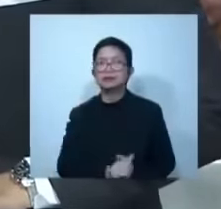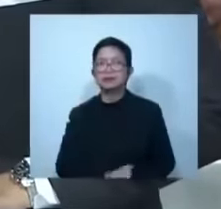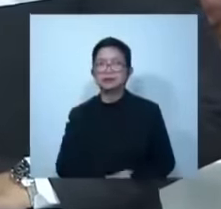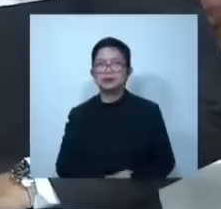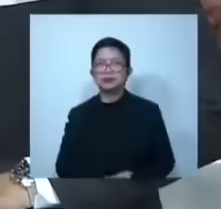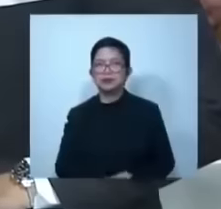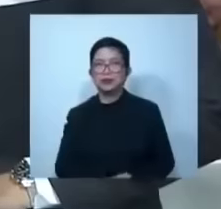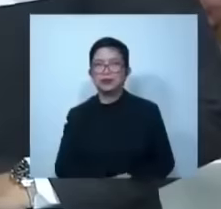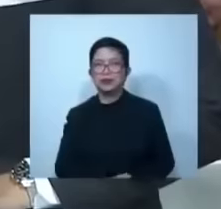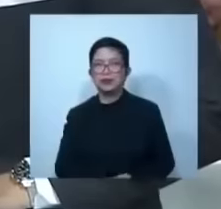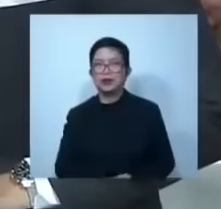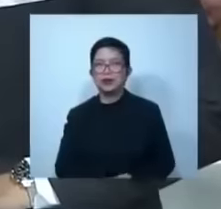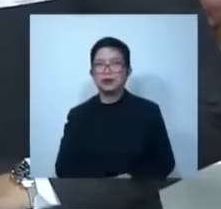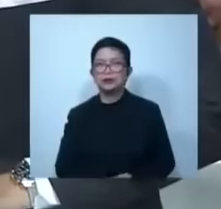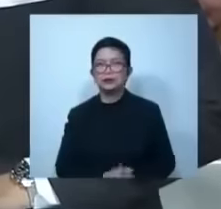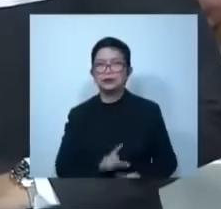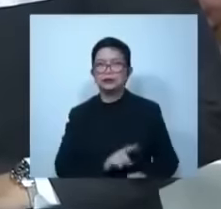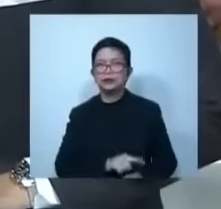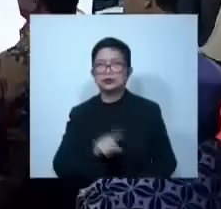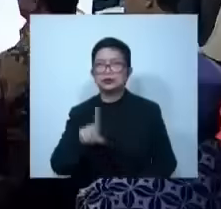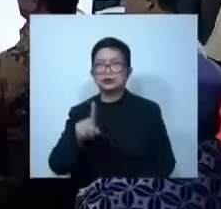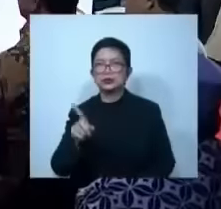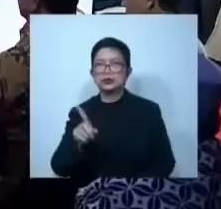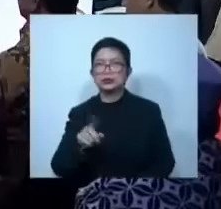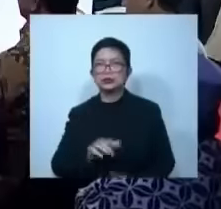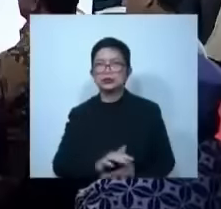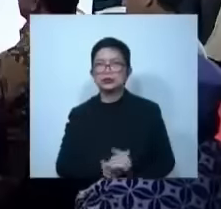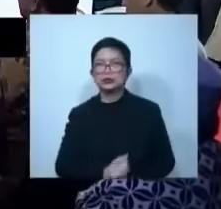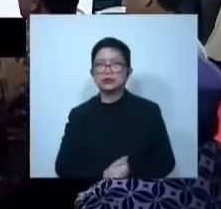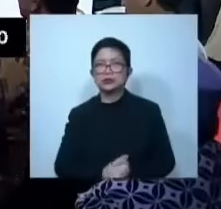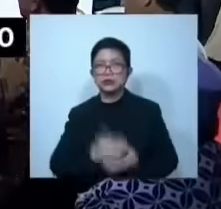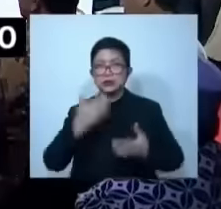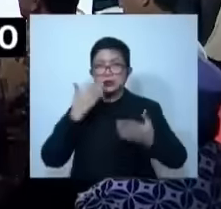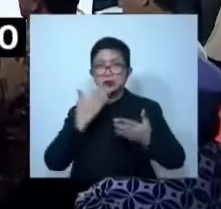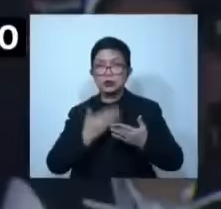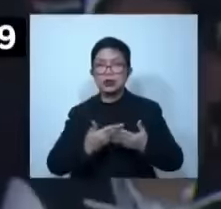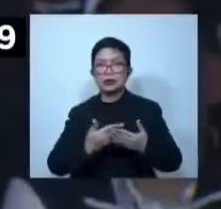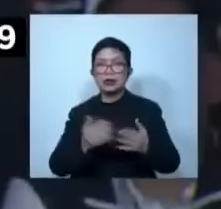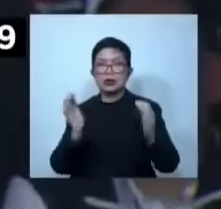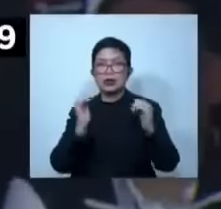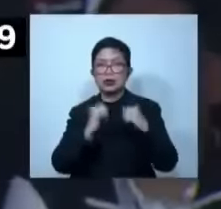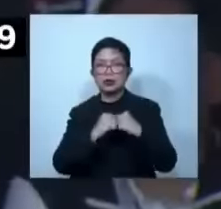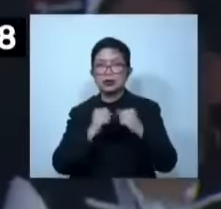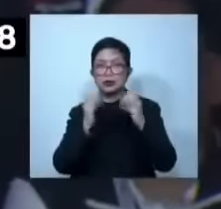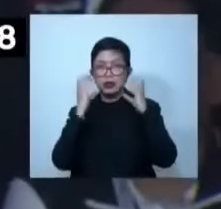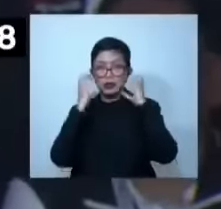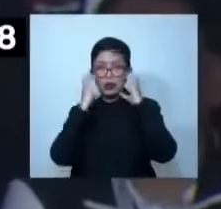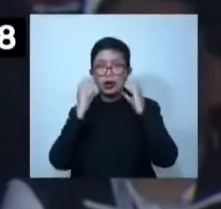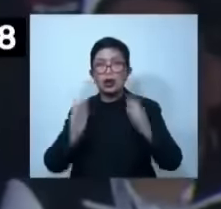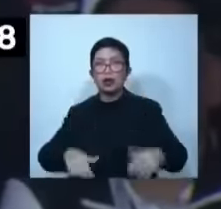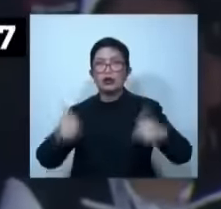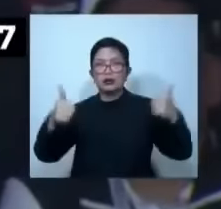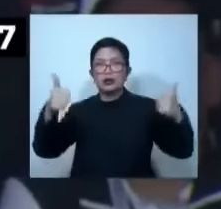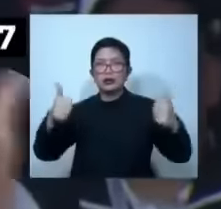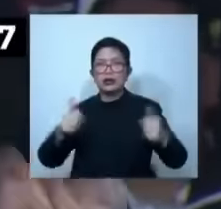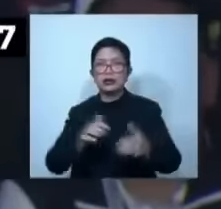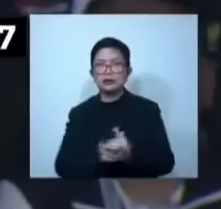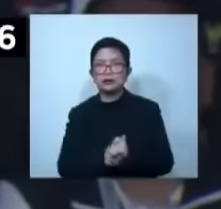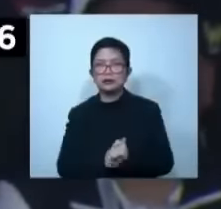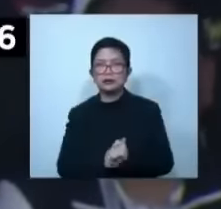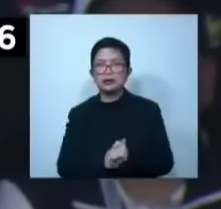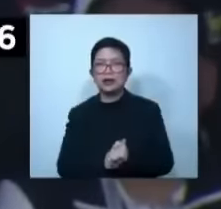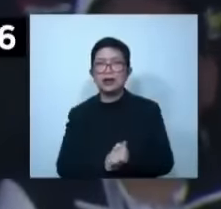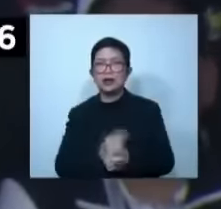nomor urut 2. Waktunya 1 menit dari sekarang. Terima kasih, komitmennya Pak Prabowo luar biasa. Tapi dalam